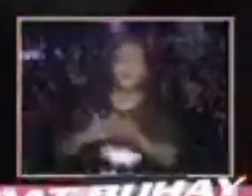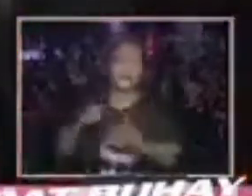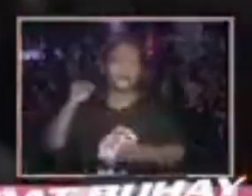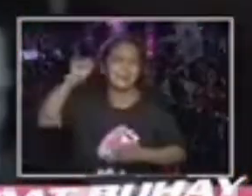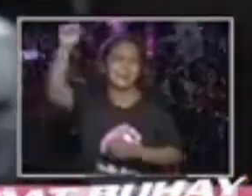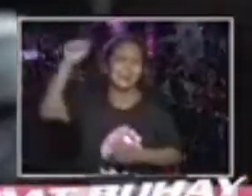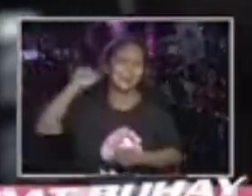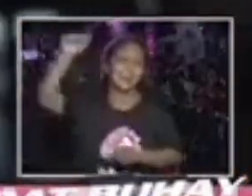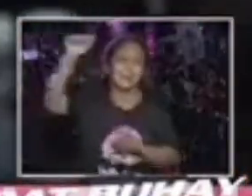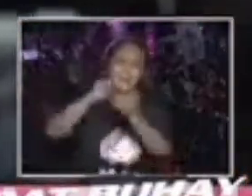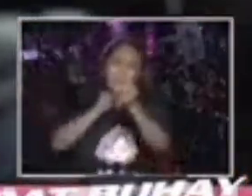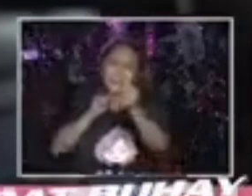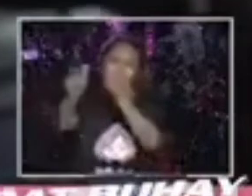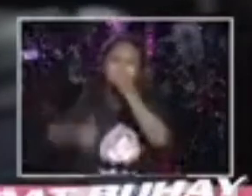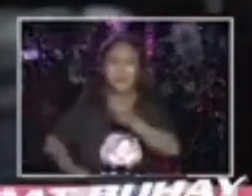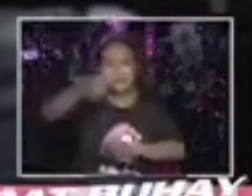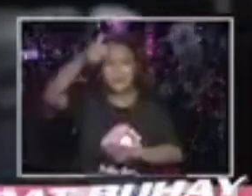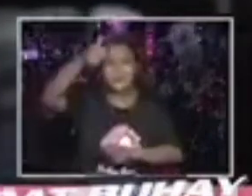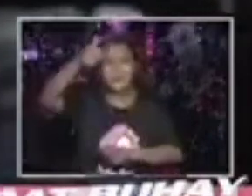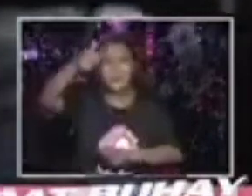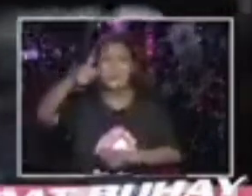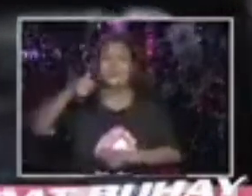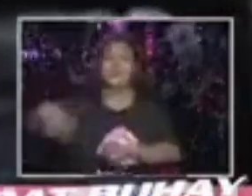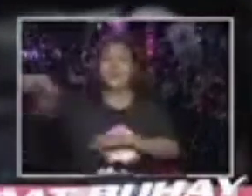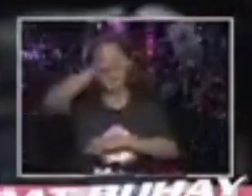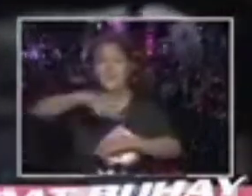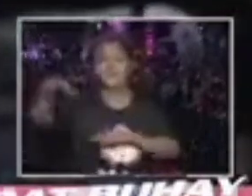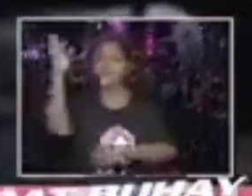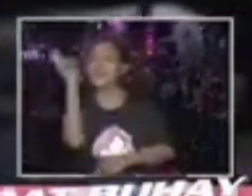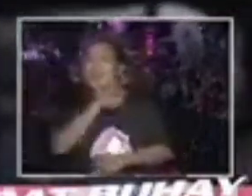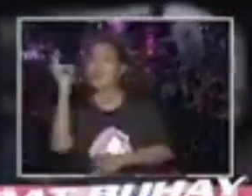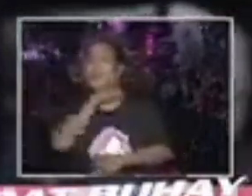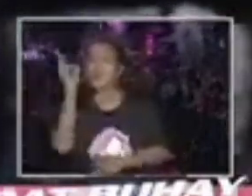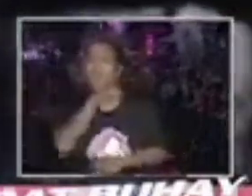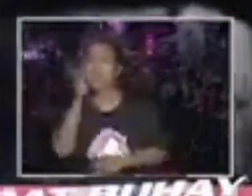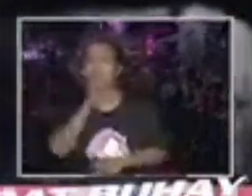ipanalo na natin ang sambayan ng Pilipino.